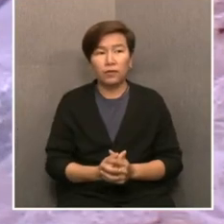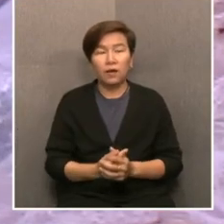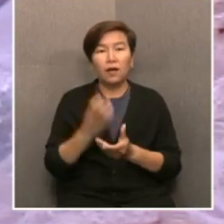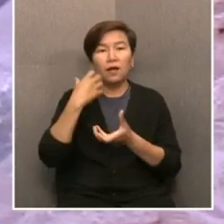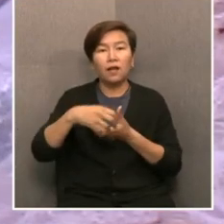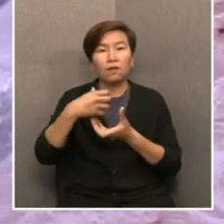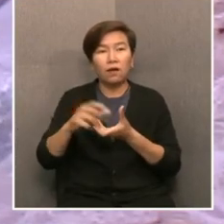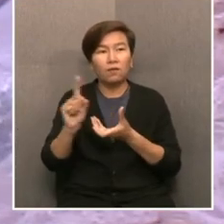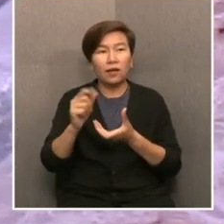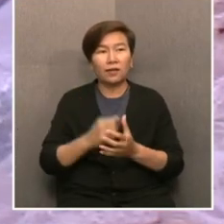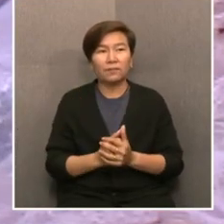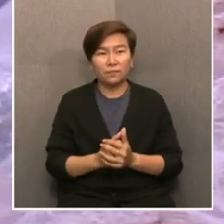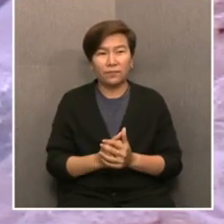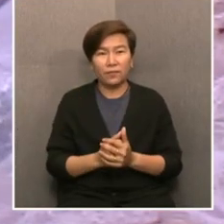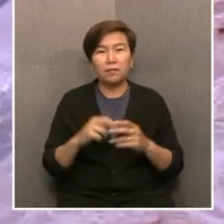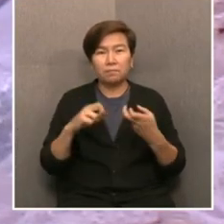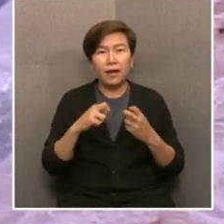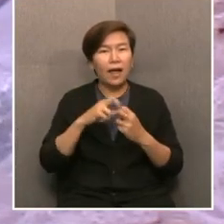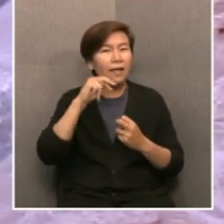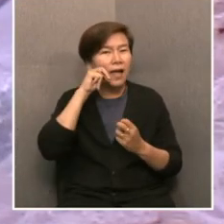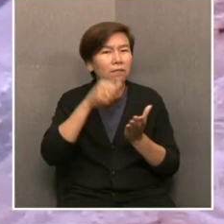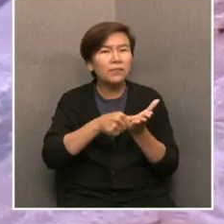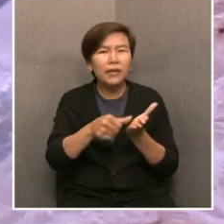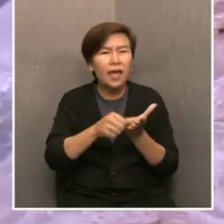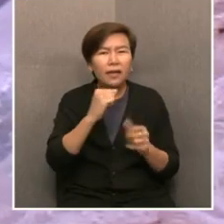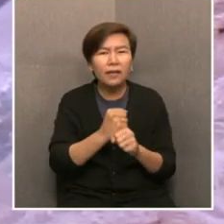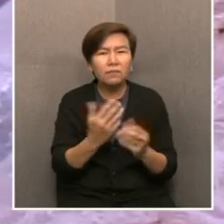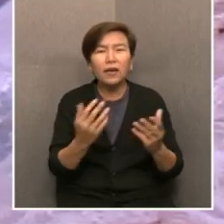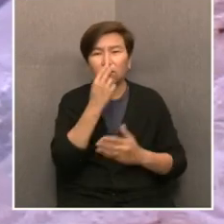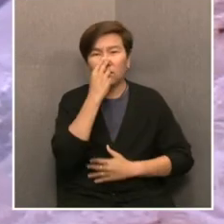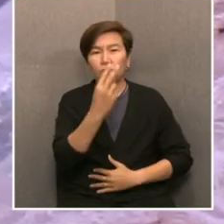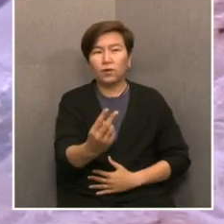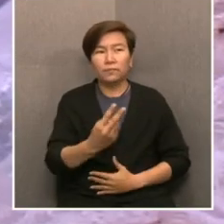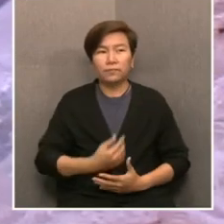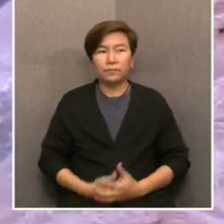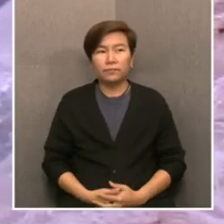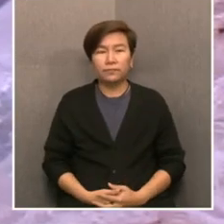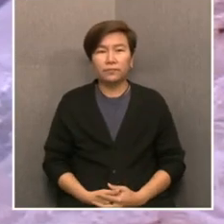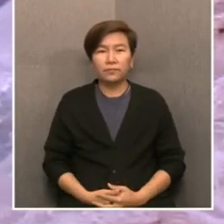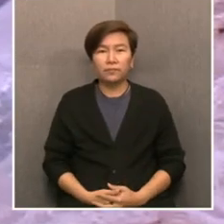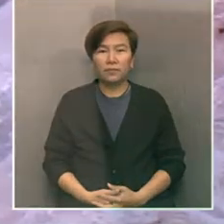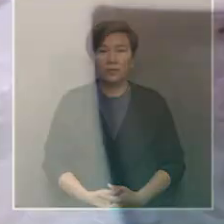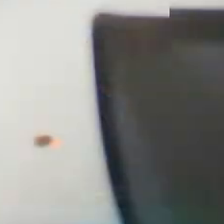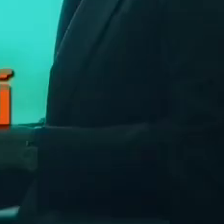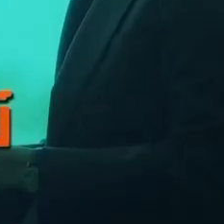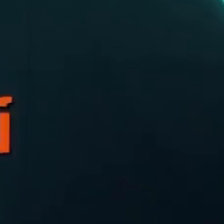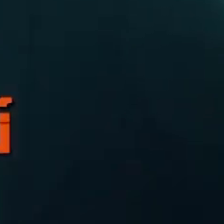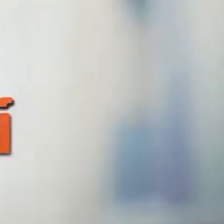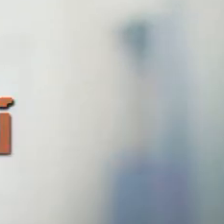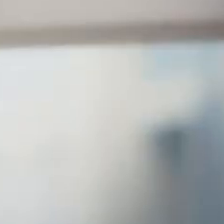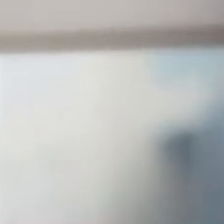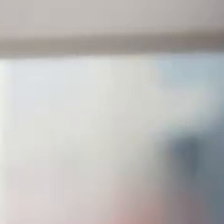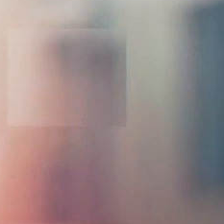เพิ่มแก้วน้ําแก้ปัญหาน้ําแบบยั่งยืนมันคืออะไรไปหาคําตอบพร้อมกันในช่วงนี้ไปตามเกมครับ